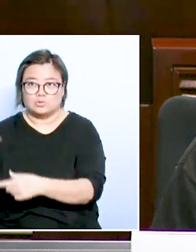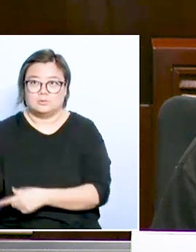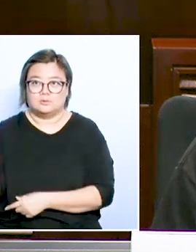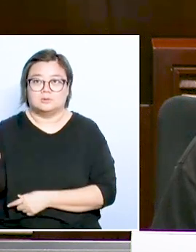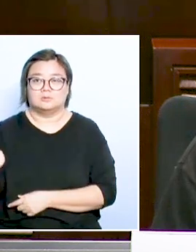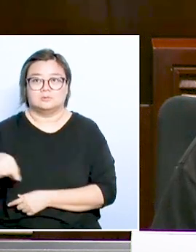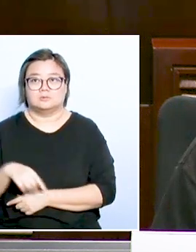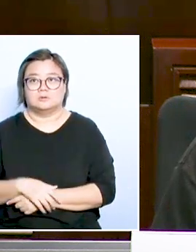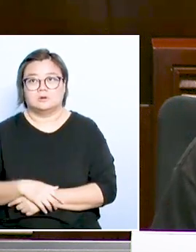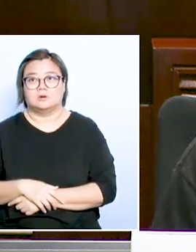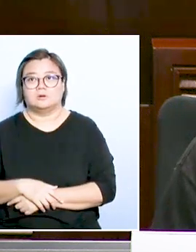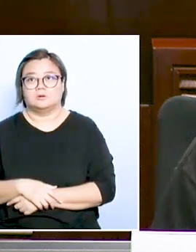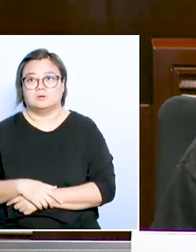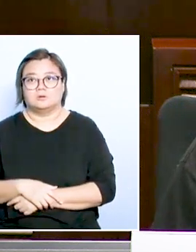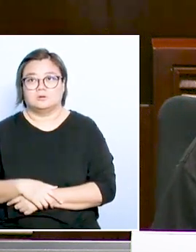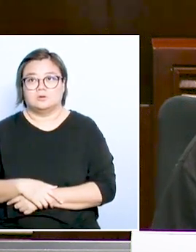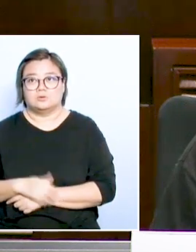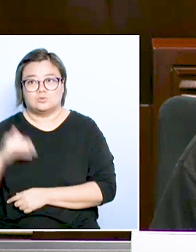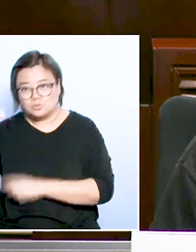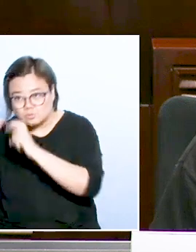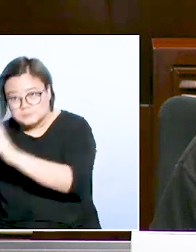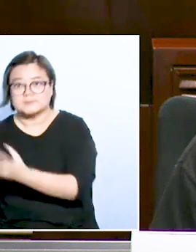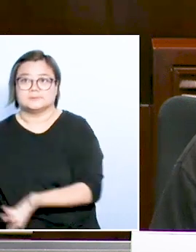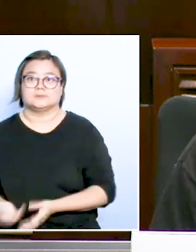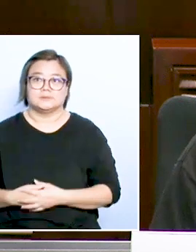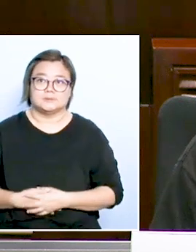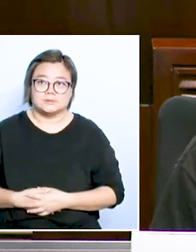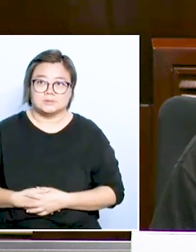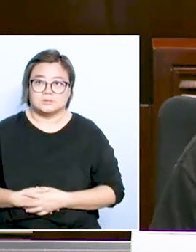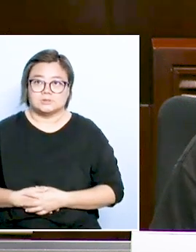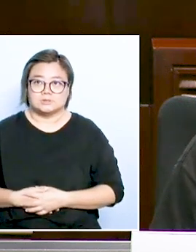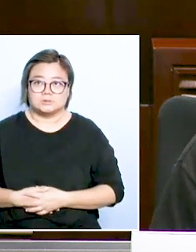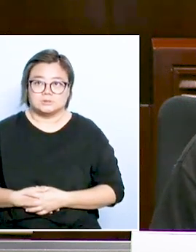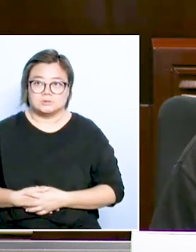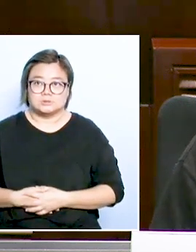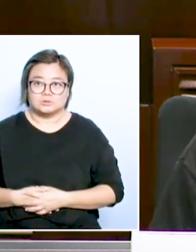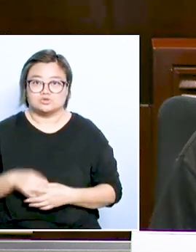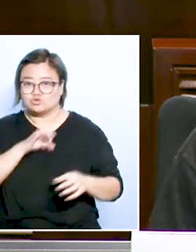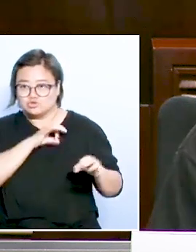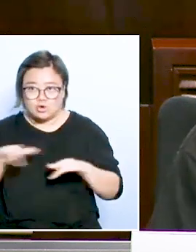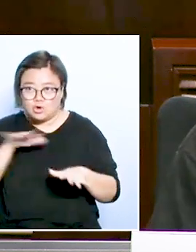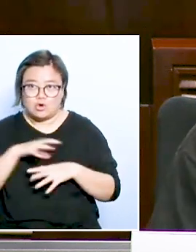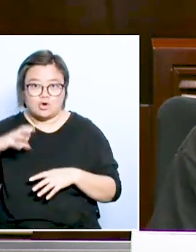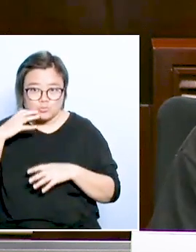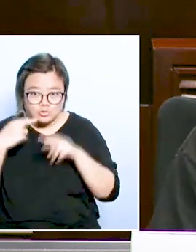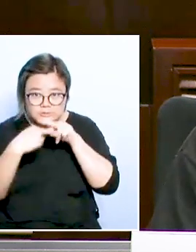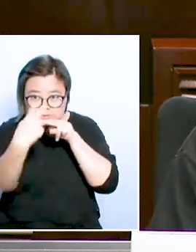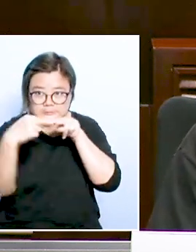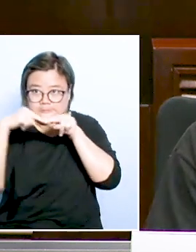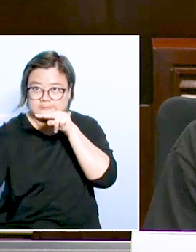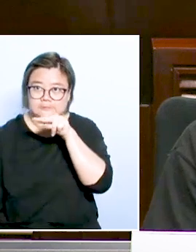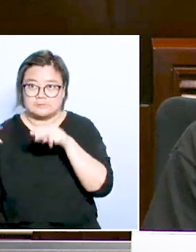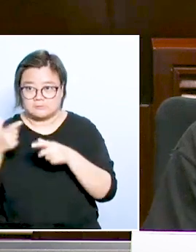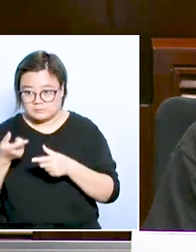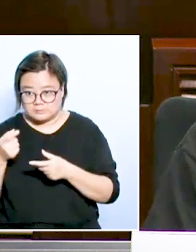港珠澳大橋、廣深港高鐵、蓮塘口岸3000萬，仲要整多1451萬三跑。啊，